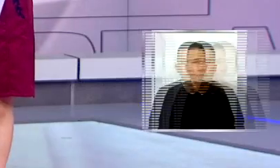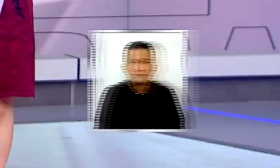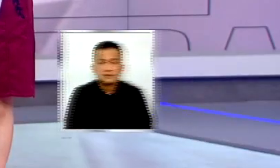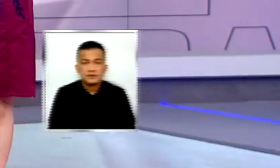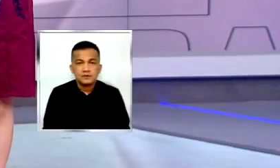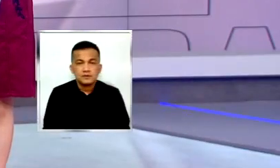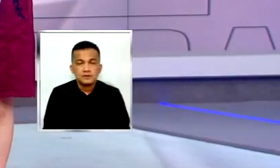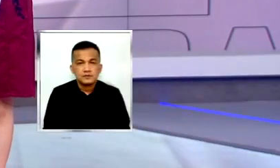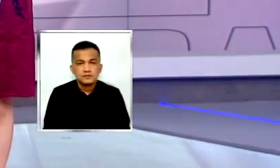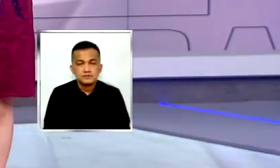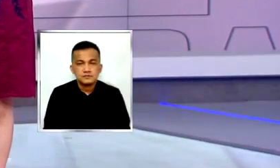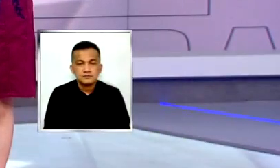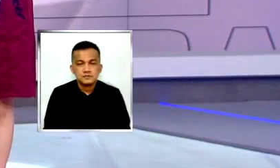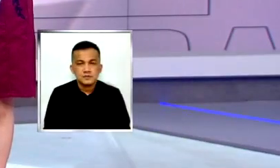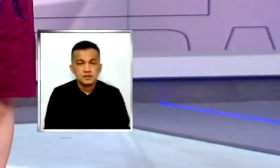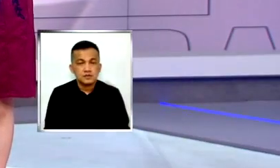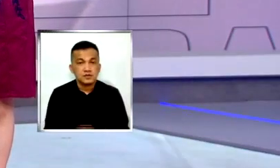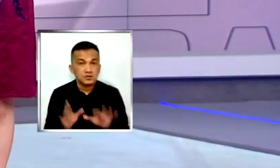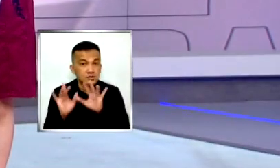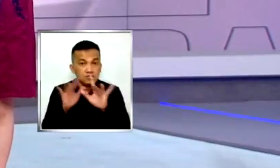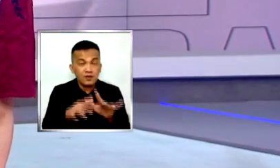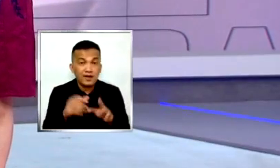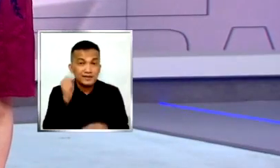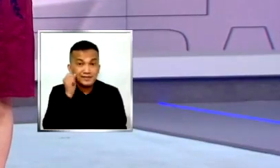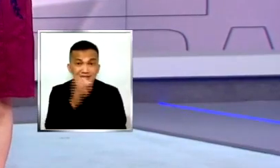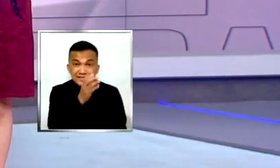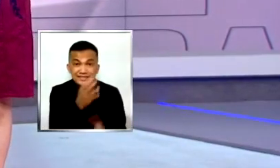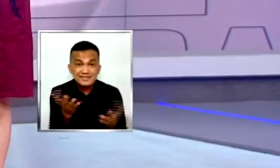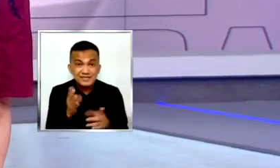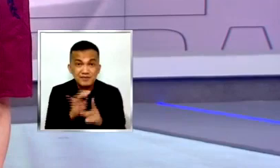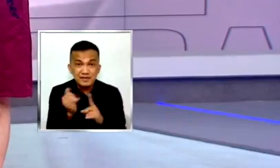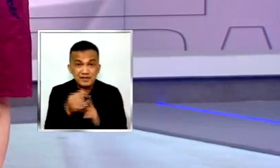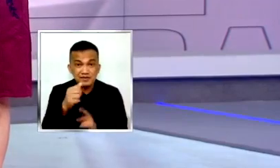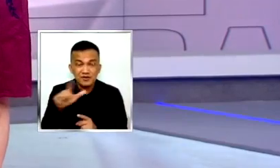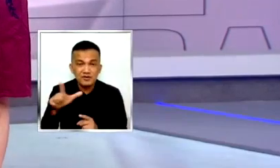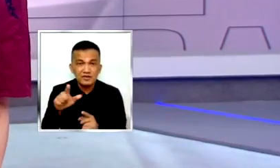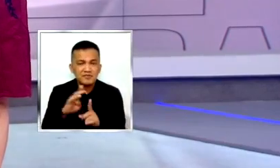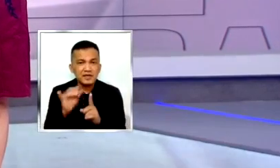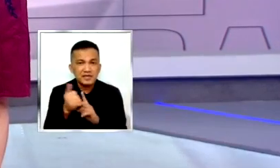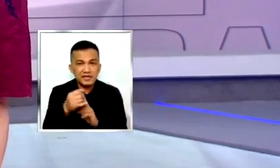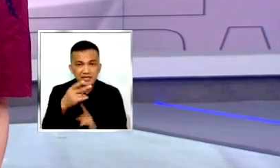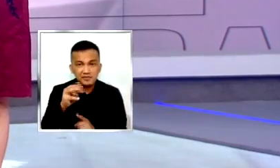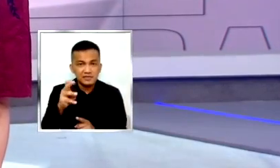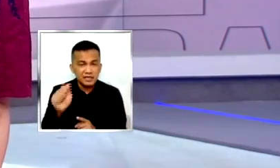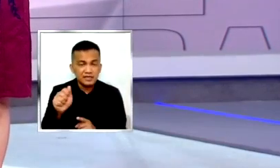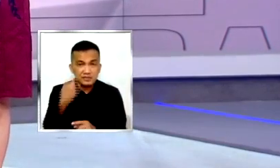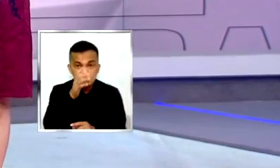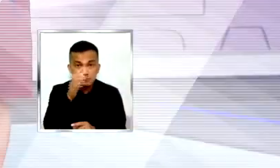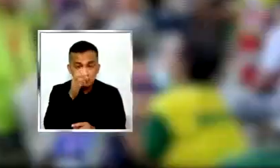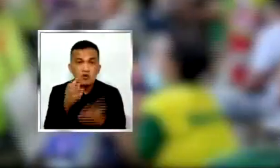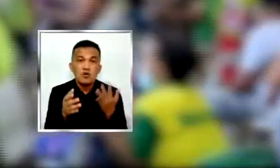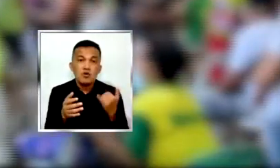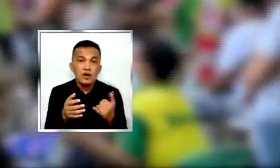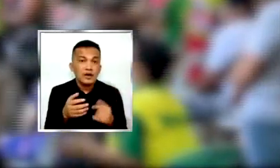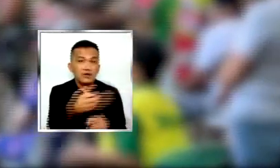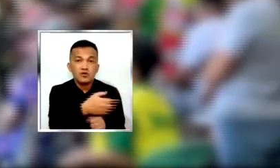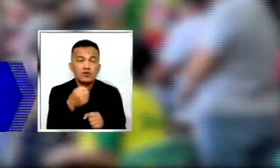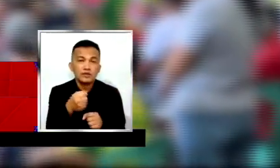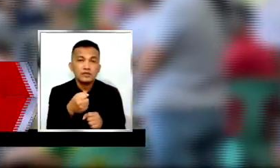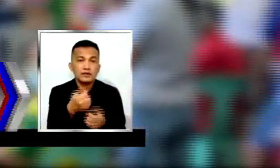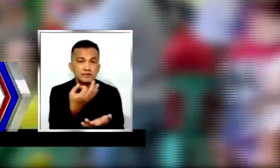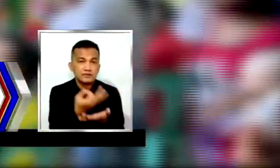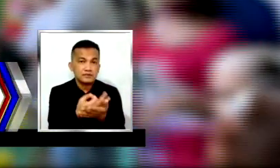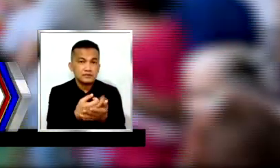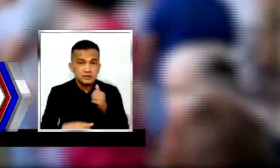Dumagsa ang senior citizens sa barangay hall ng barangay Ermita sa Cebu City para kumuha ng financial assistance. Ayon sa punong barangay,